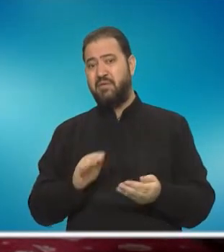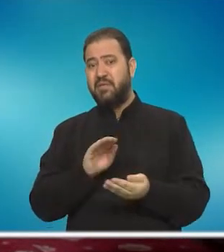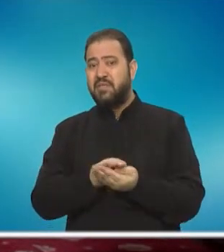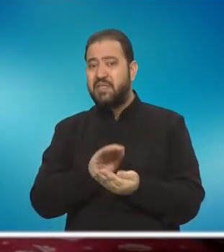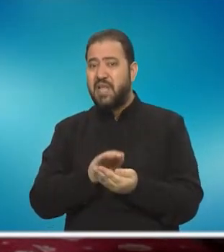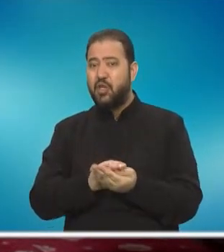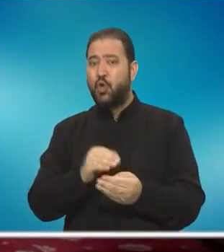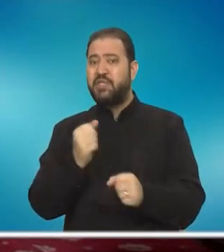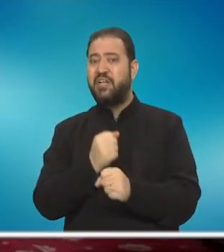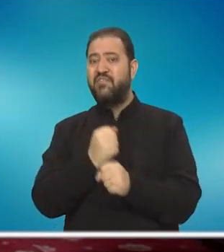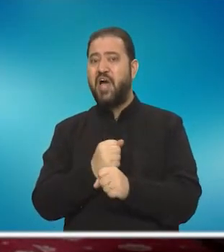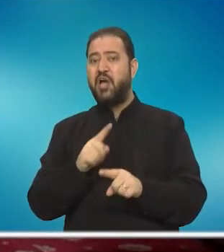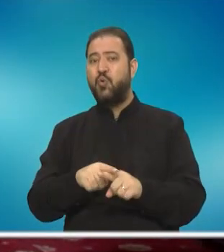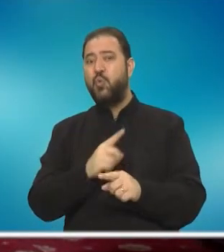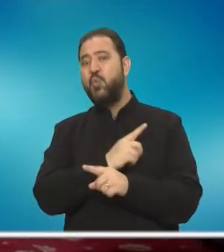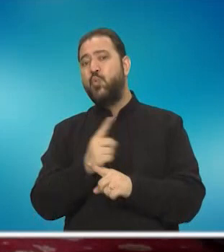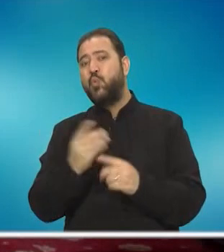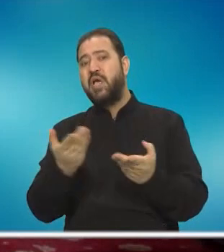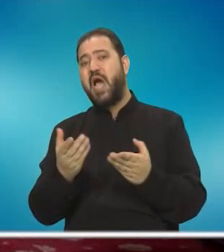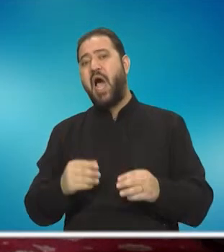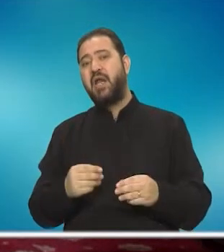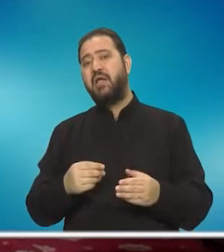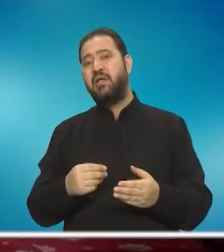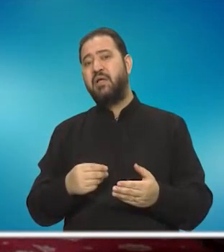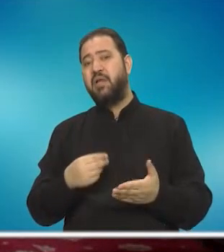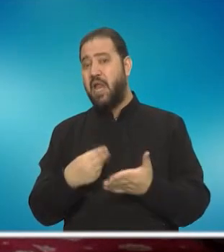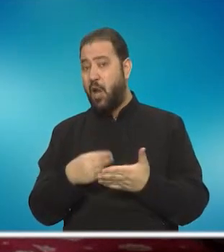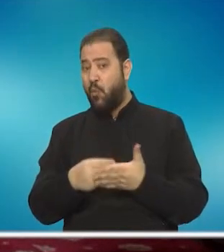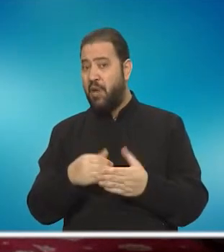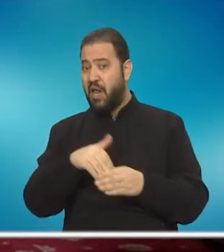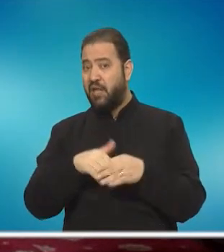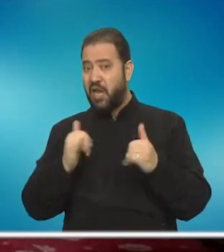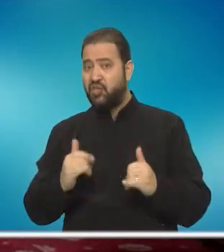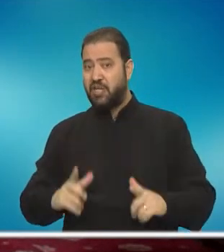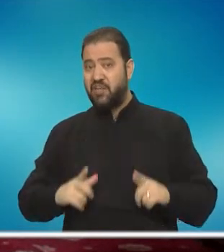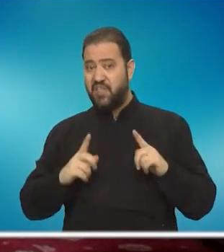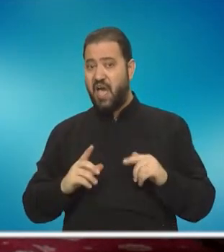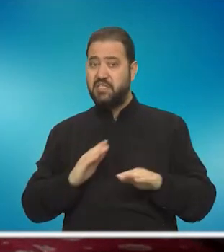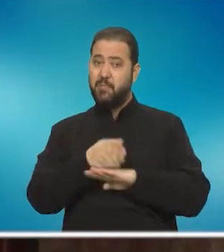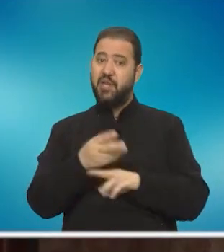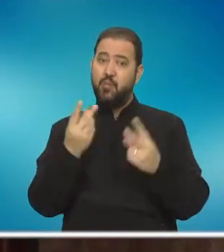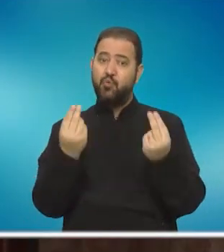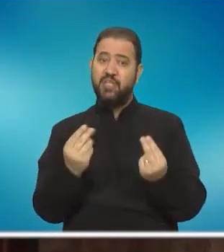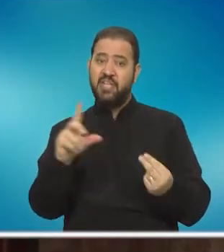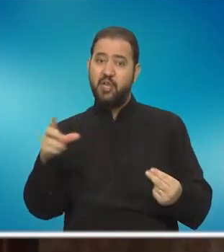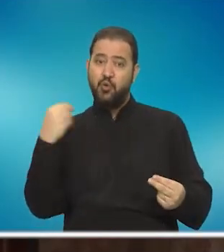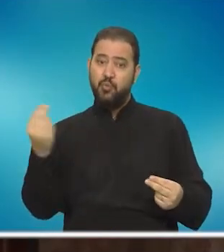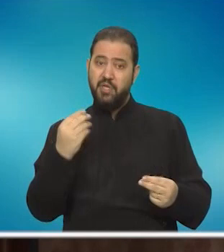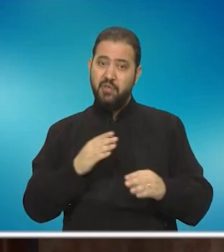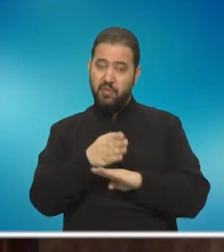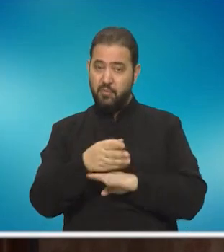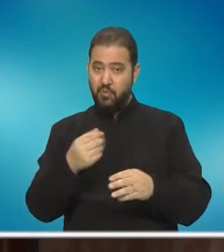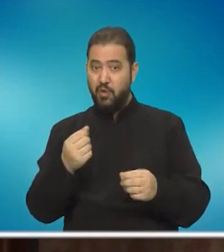să-l facă cu bunurile pe care le-a primit în această viață și prin lucrarea lui Dumnezeu și prin osteneala